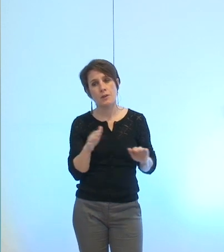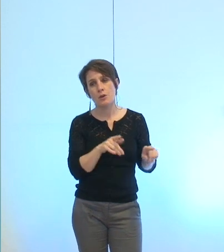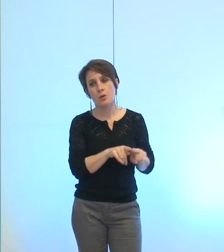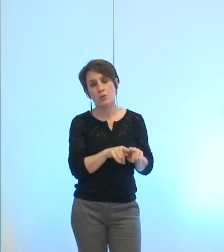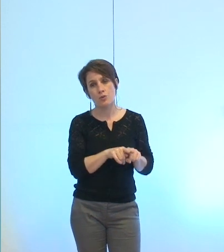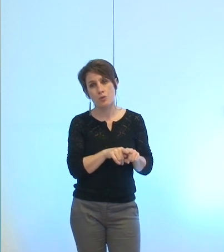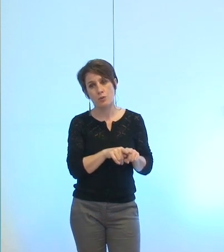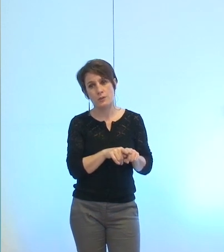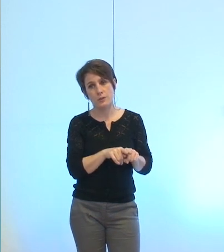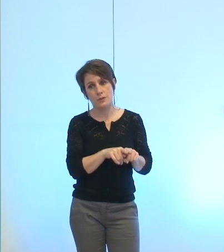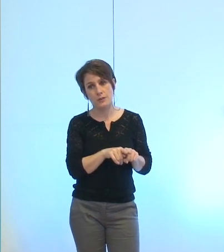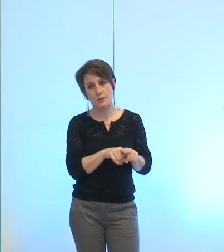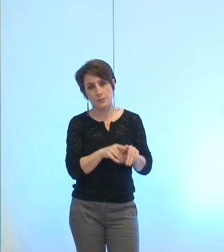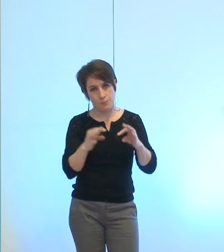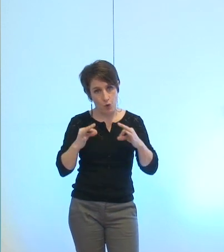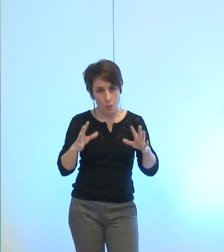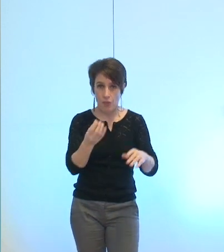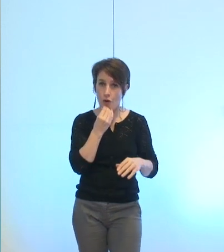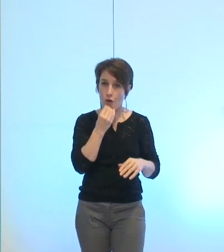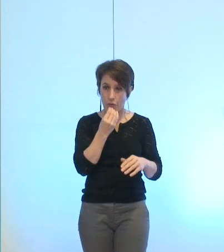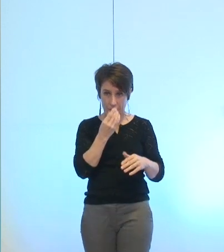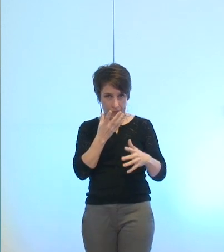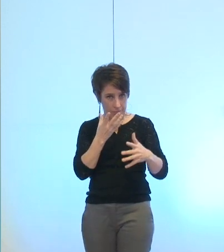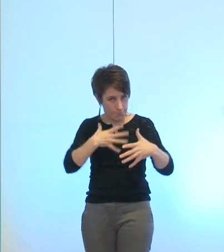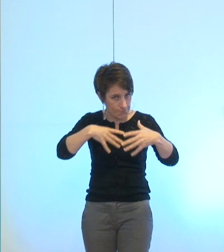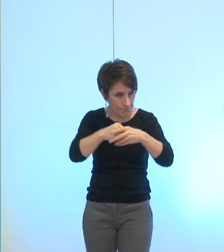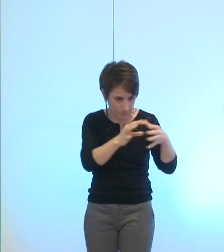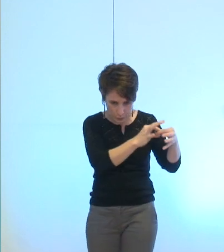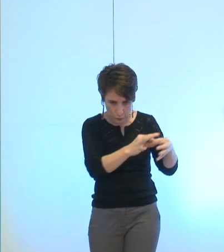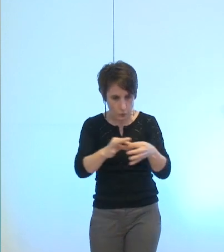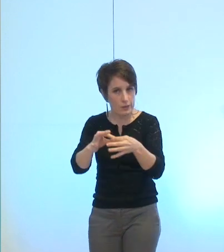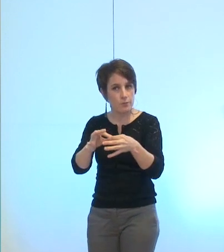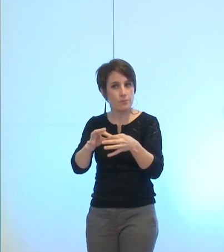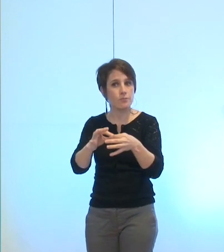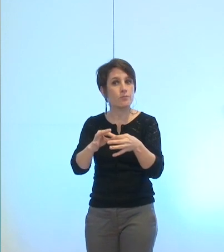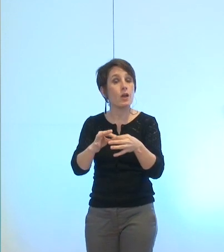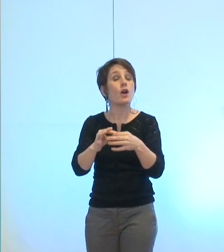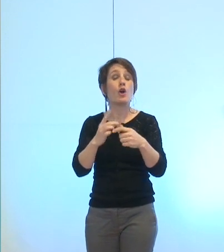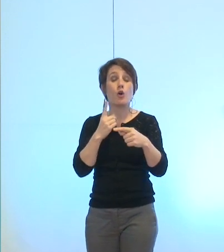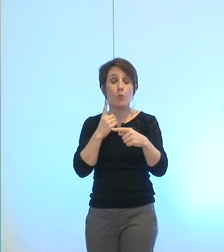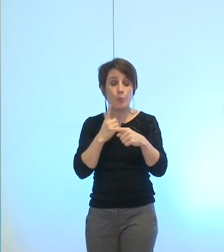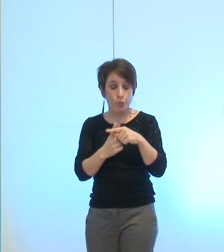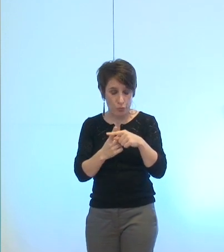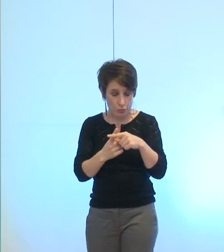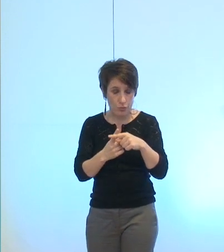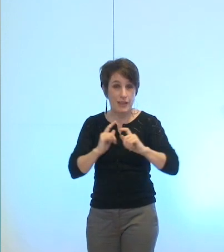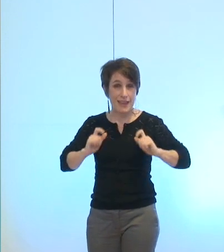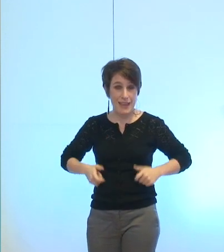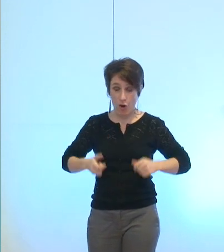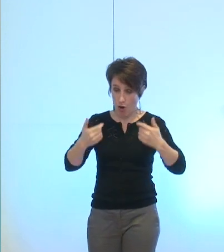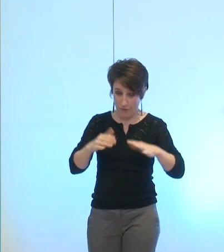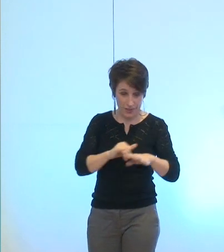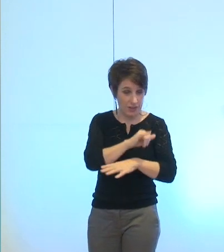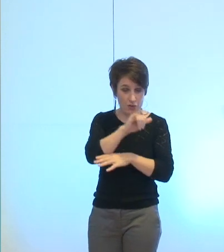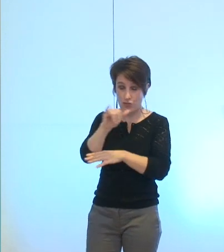mis dans le pot commun le temps de la cantine 2h et on a géré après l'école jusqu'à la